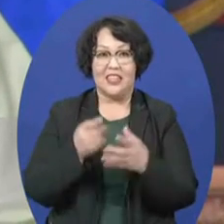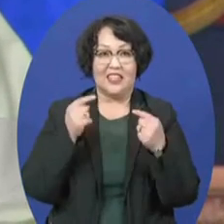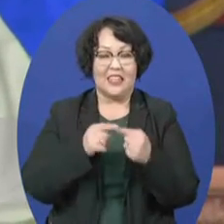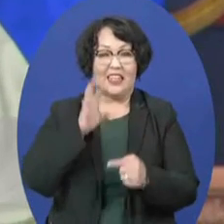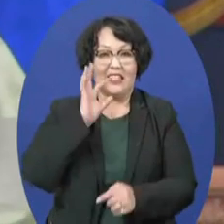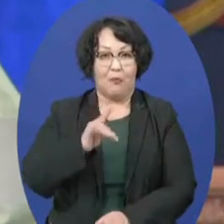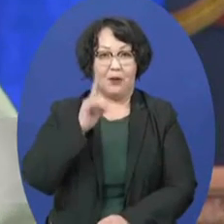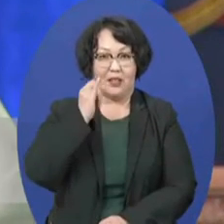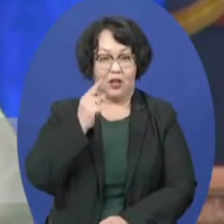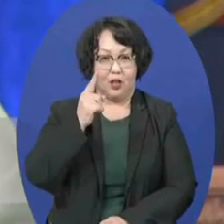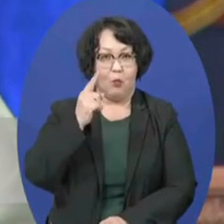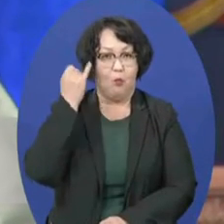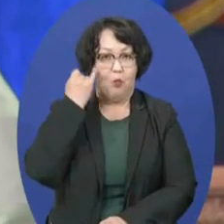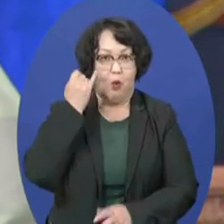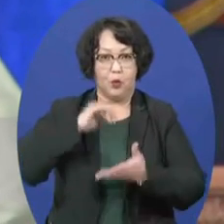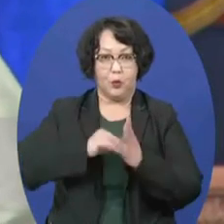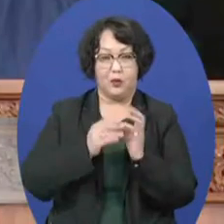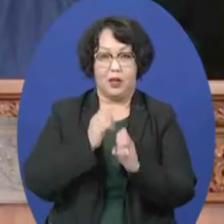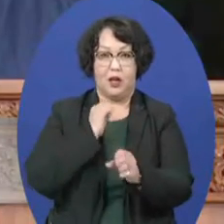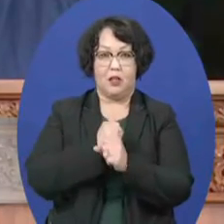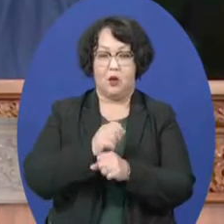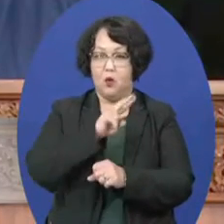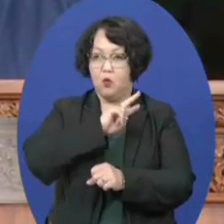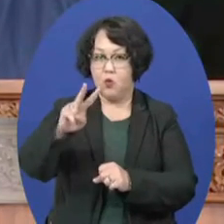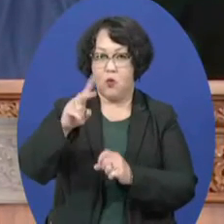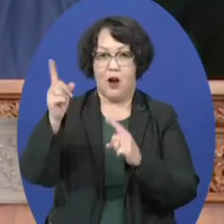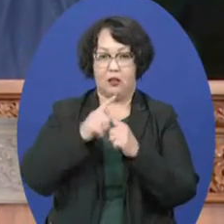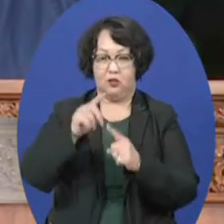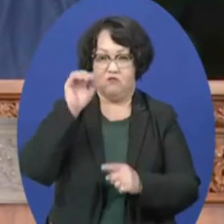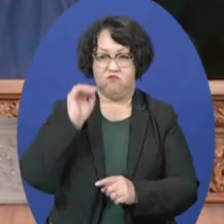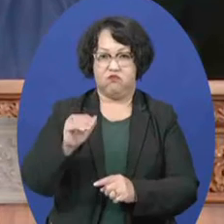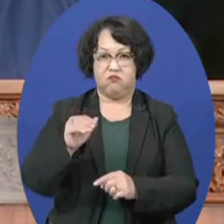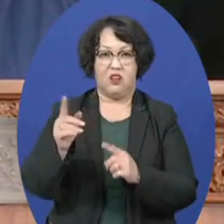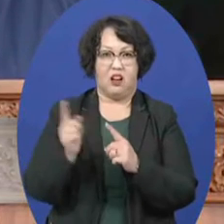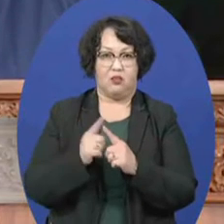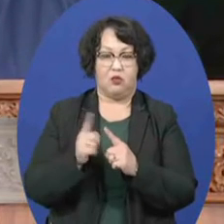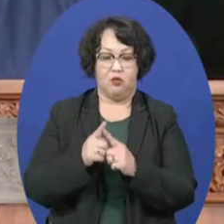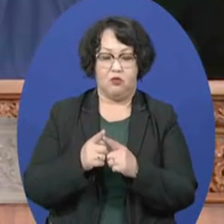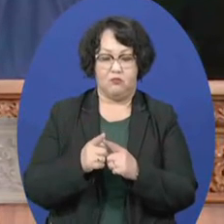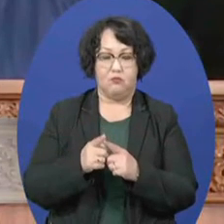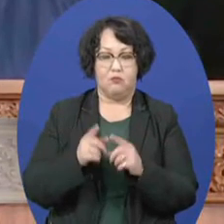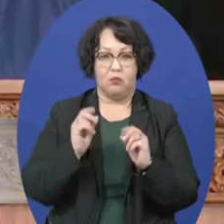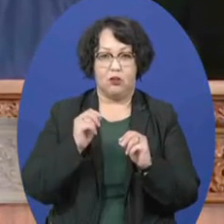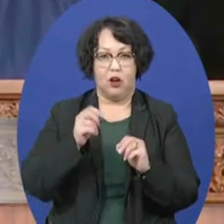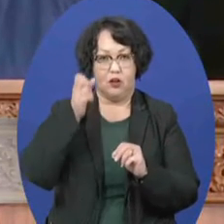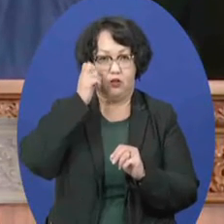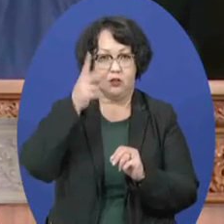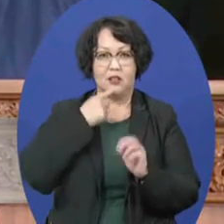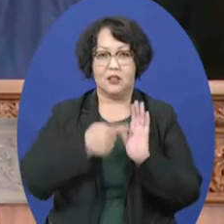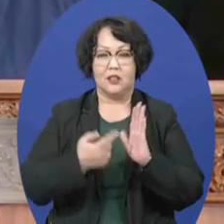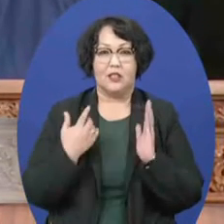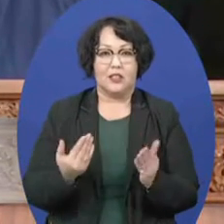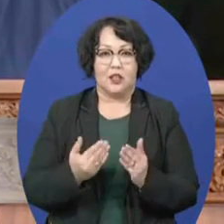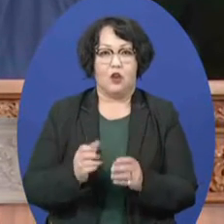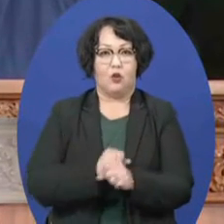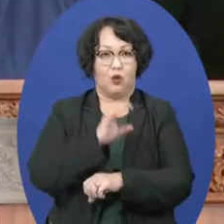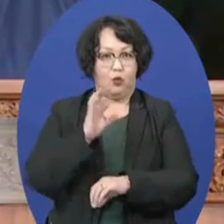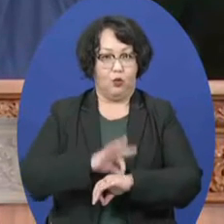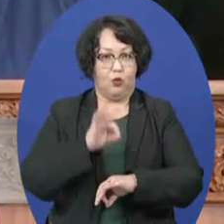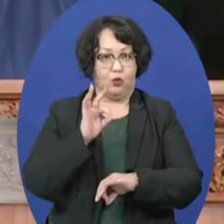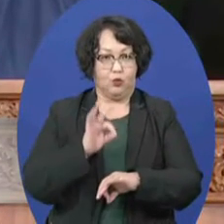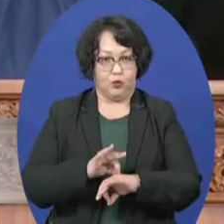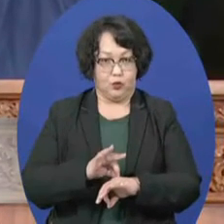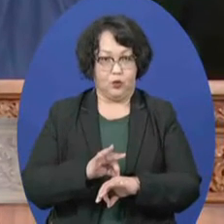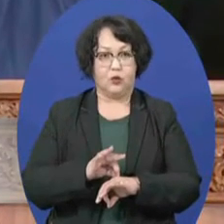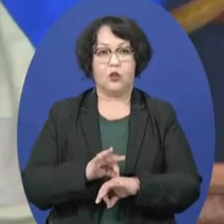эсрэг аливаа бусармаг үйлдэлтэй хатуу тэмцэх болно гэж Монгол улсын эрхлэгч хүрэлцэх илэрхийлээд байна. Бас